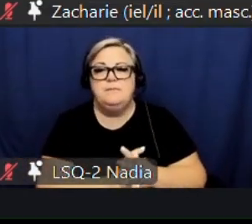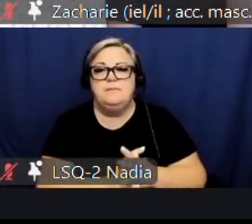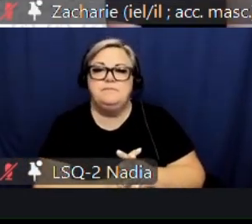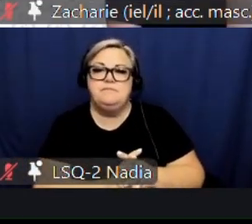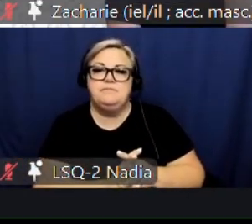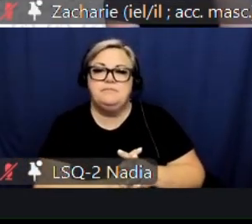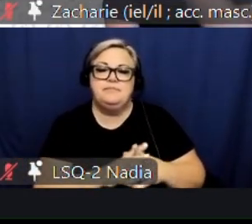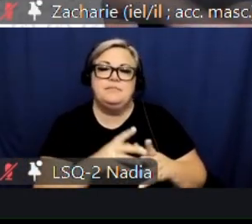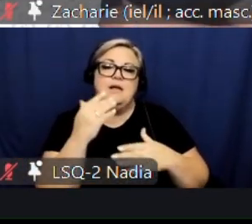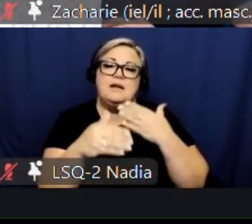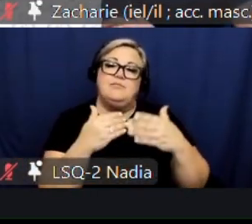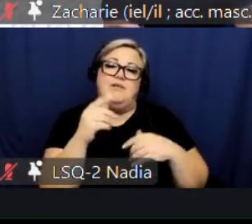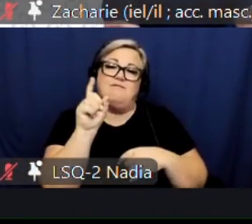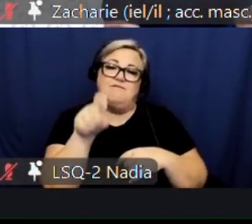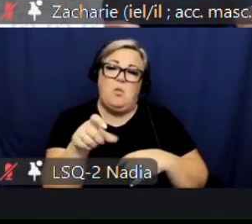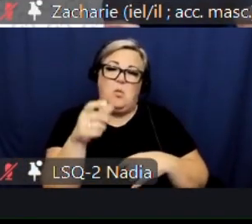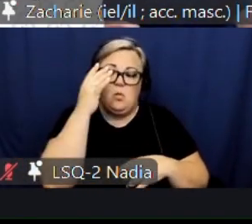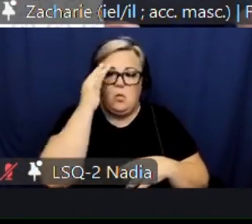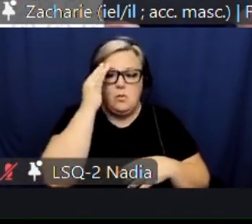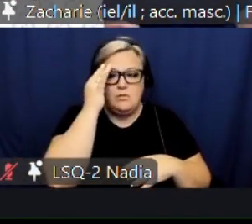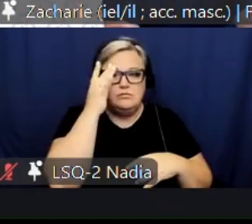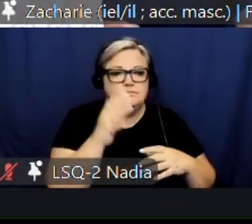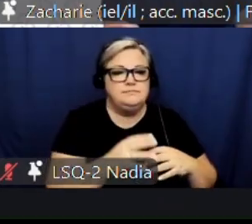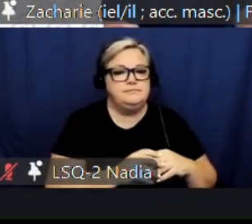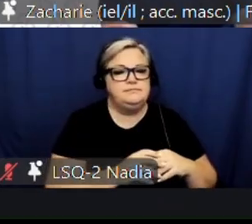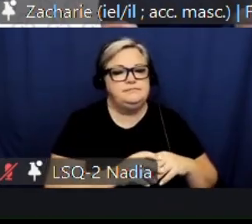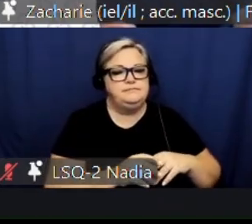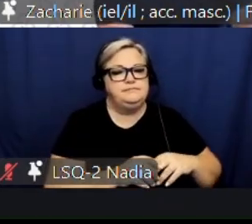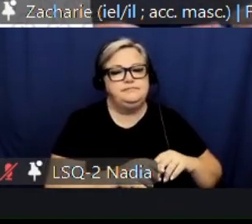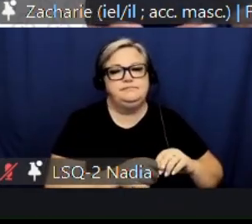des procédures là-dessus.